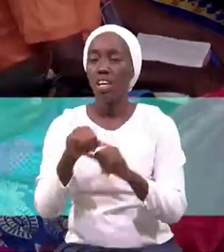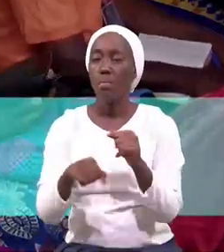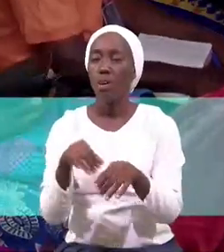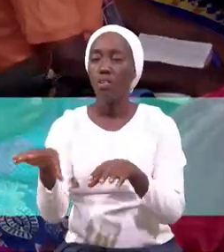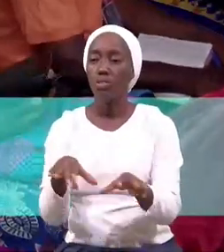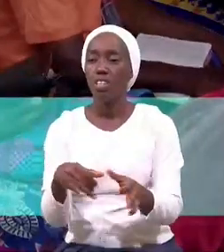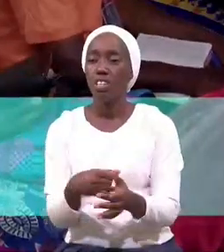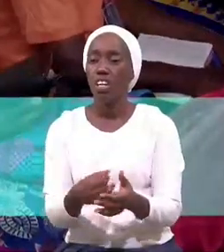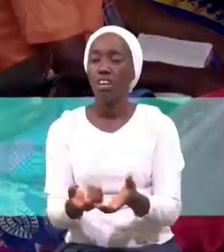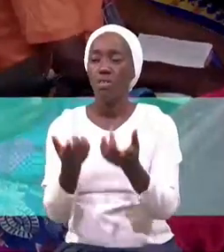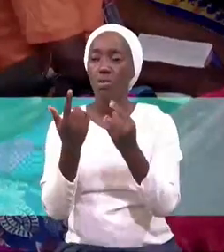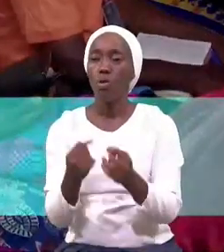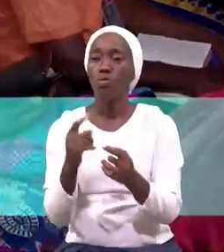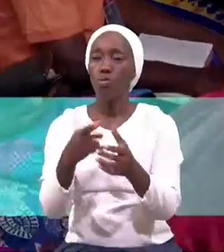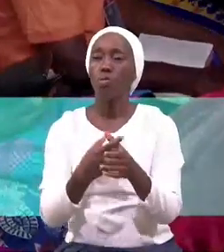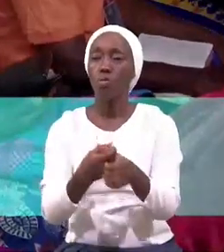faire,